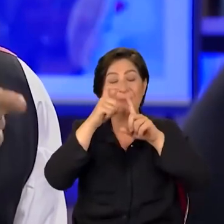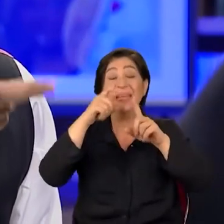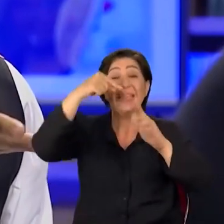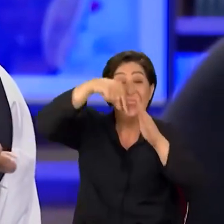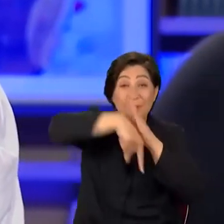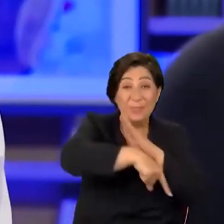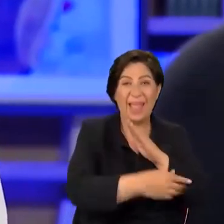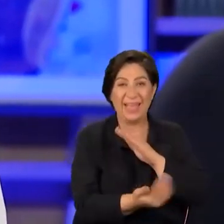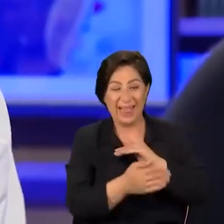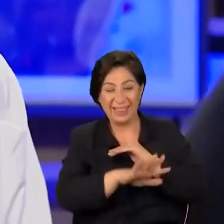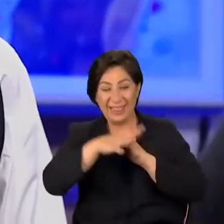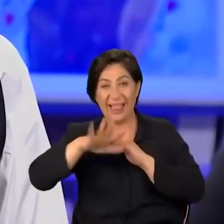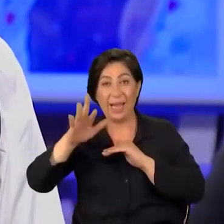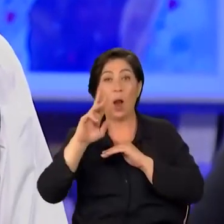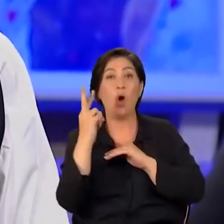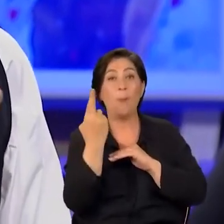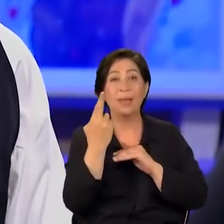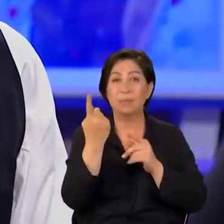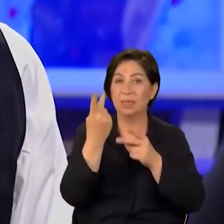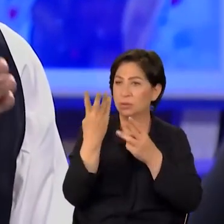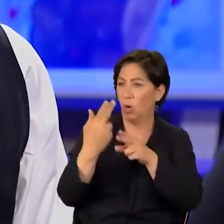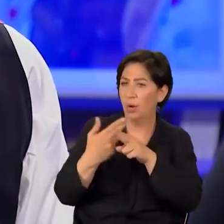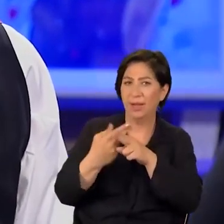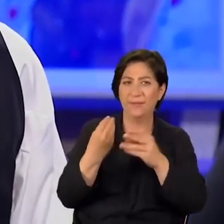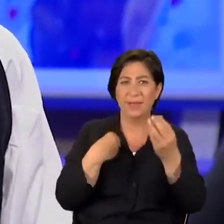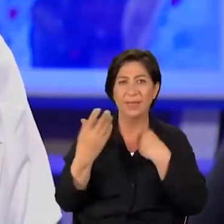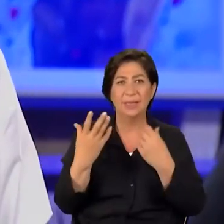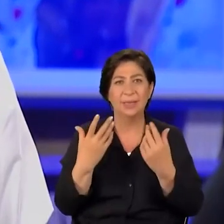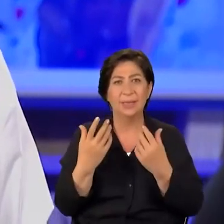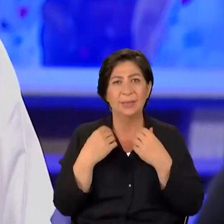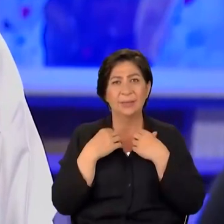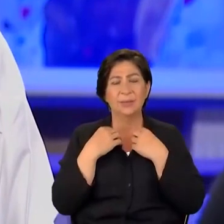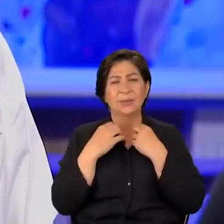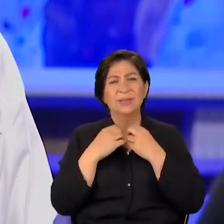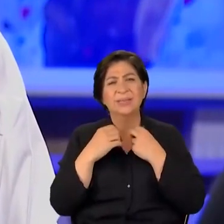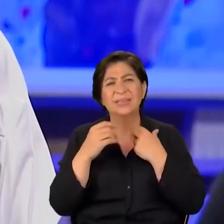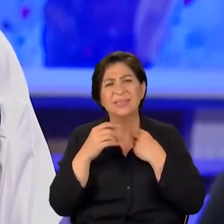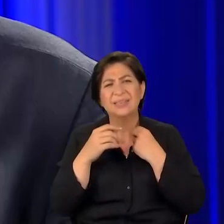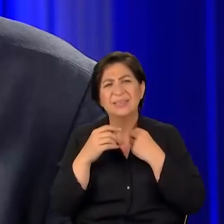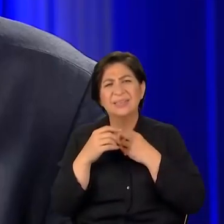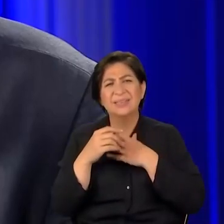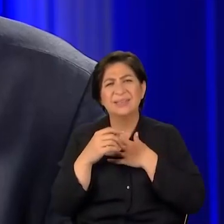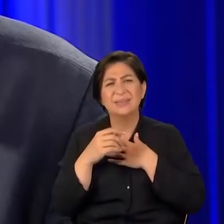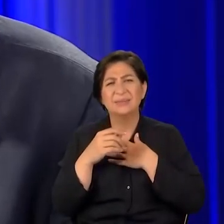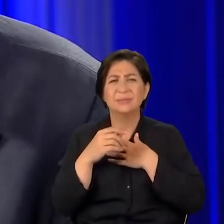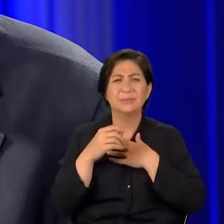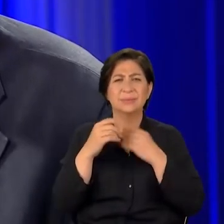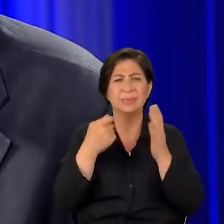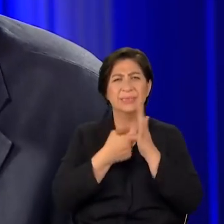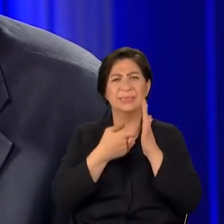dalga şu romanı örnek ver birkaç tane bir de bir şey Erhan Vurgun muydu dipten efendim? Gelen dalga